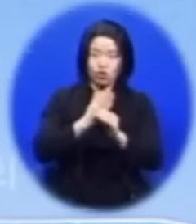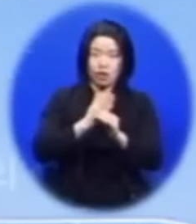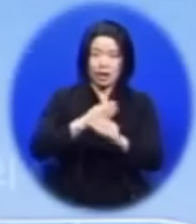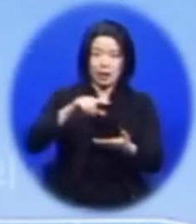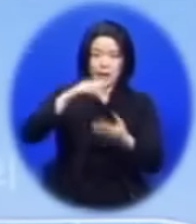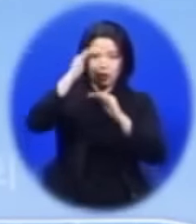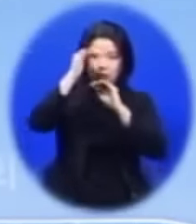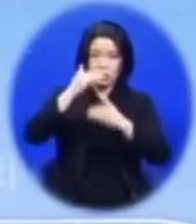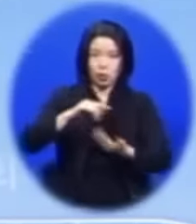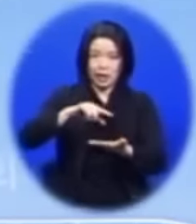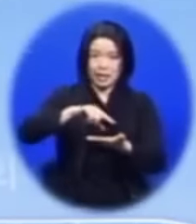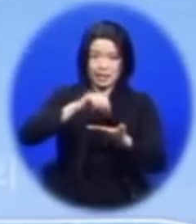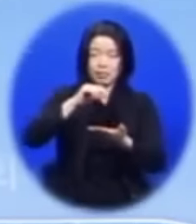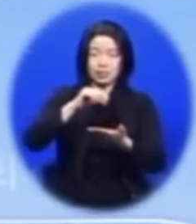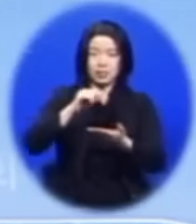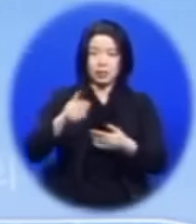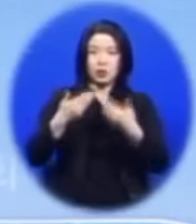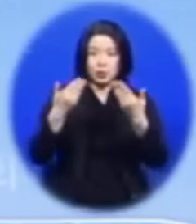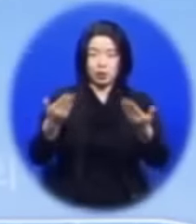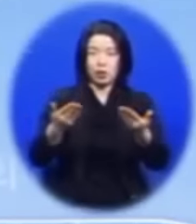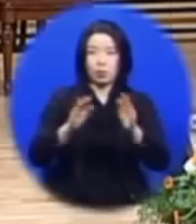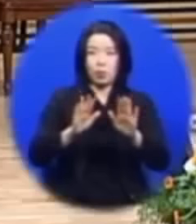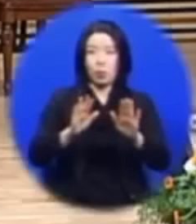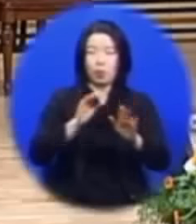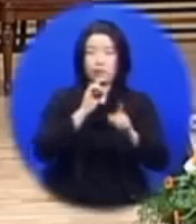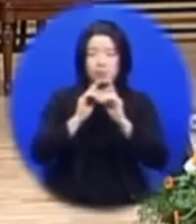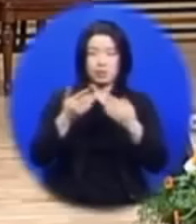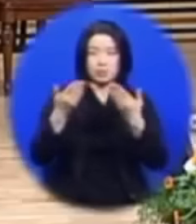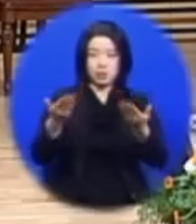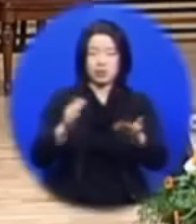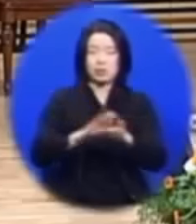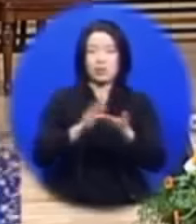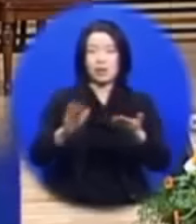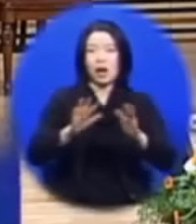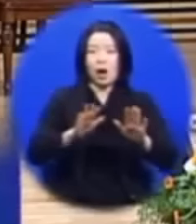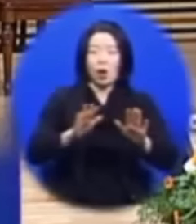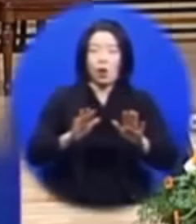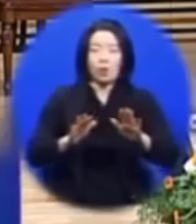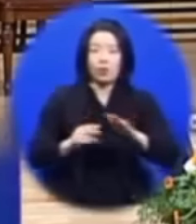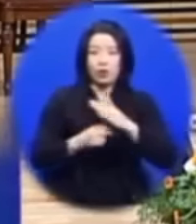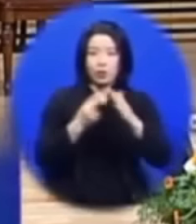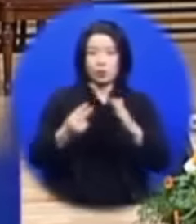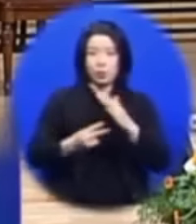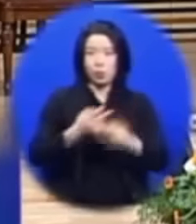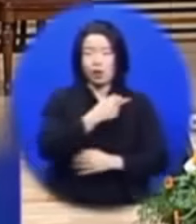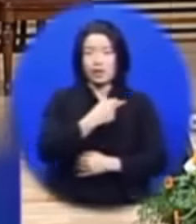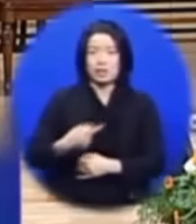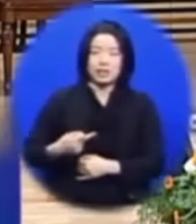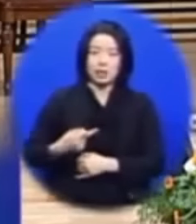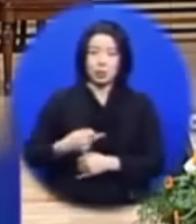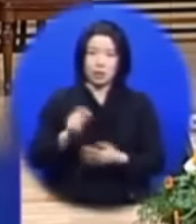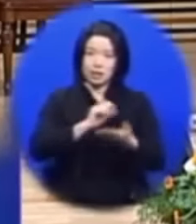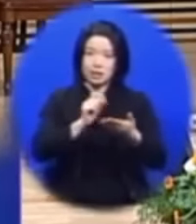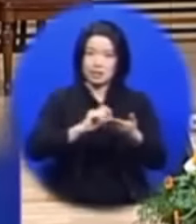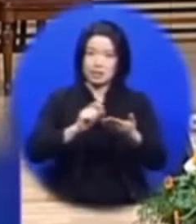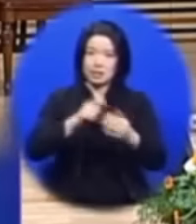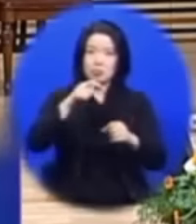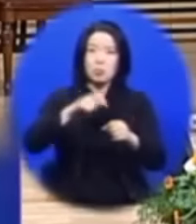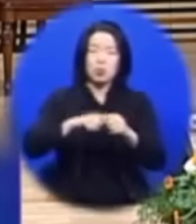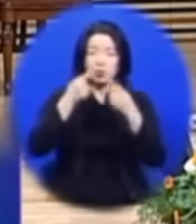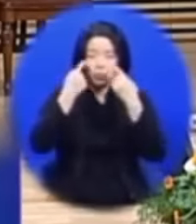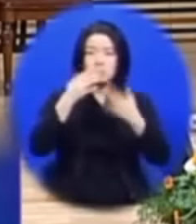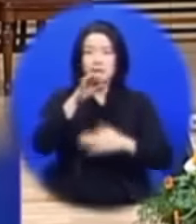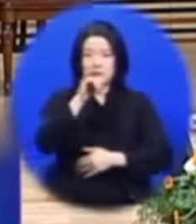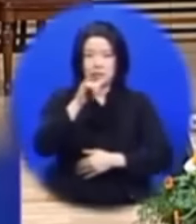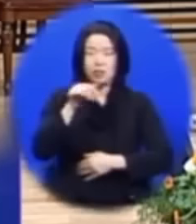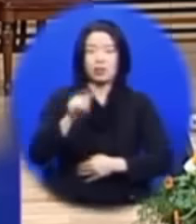오늘 말씀을 여러분에게 드리려고 합니다 아이 요한 사도가 요한 1를 쓴 목적이 분명하게 있습니다 그것은